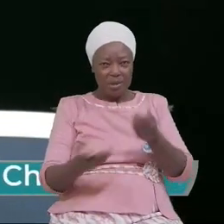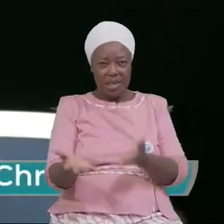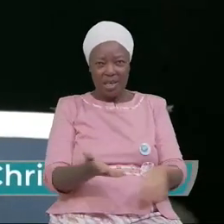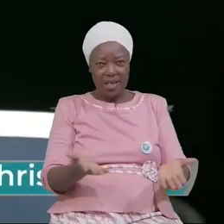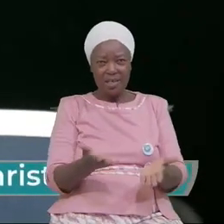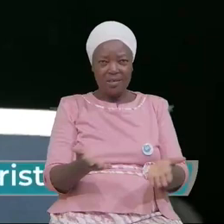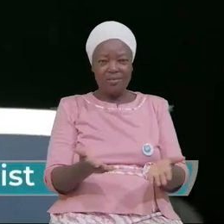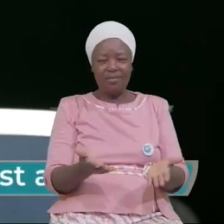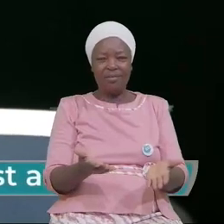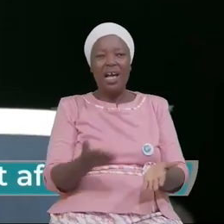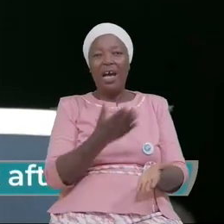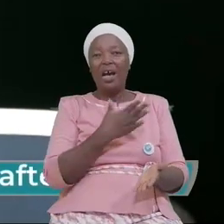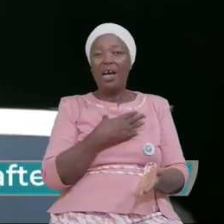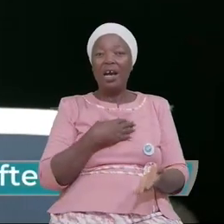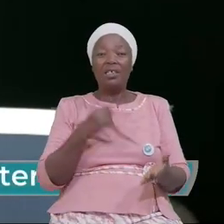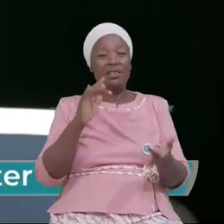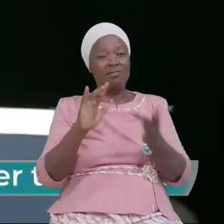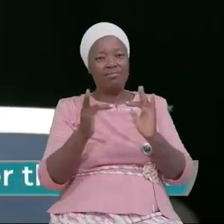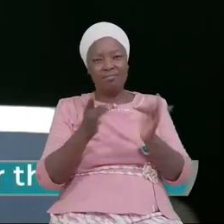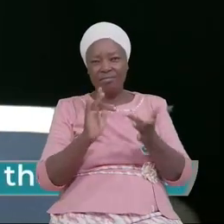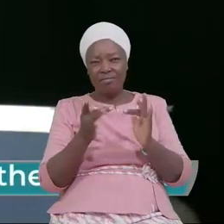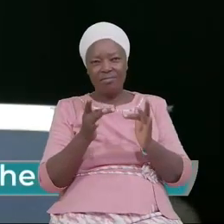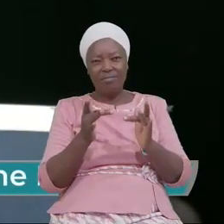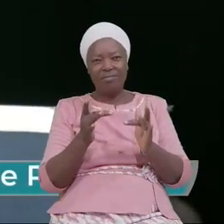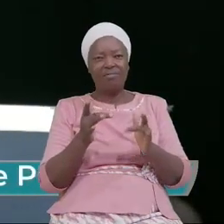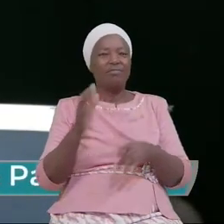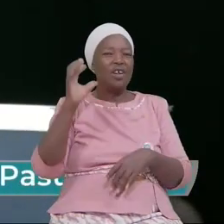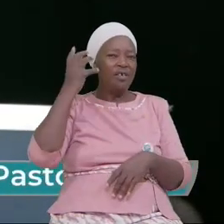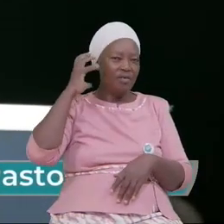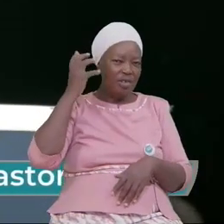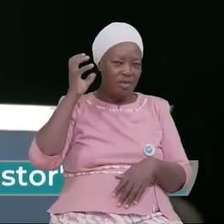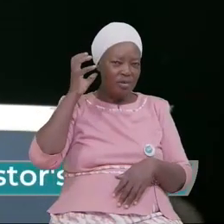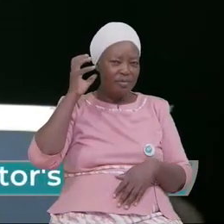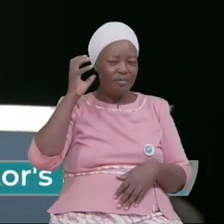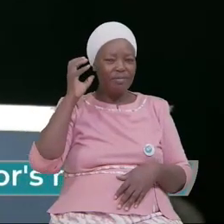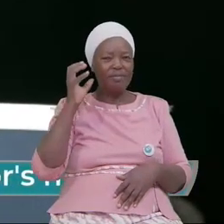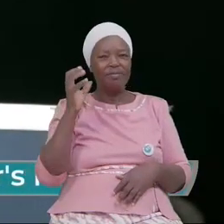La joie au lieu Alpha, à la radio en ligne.